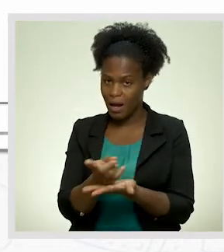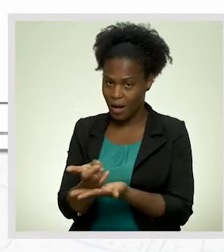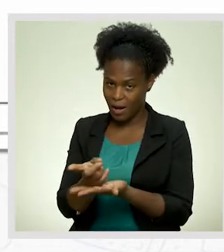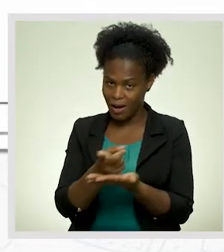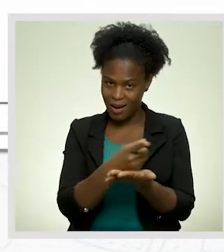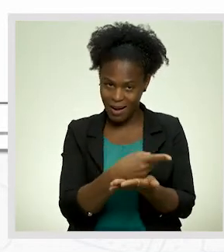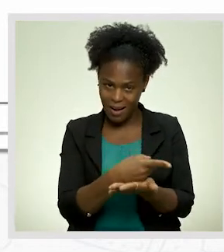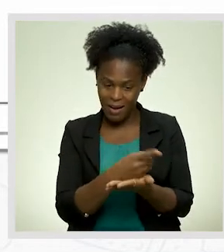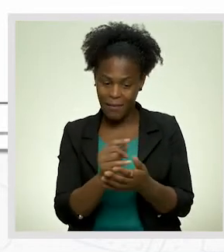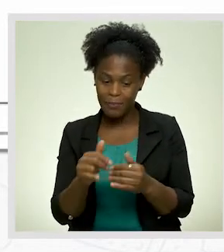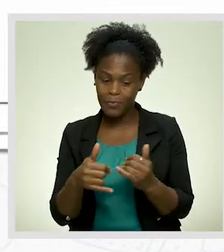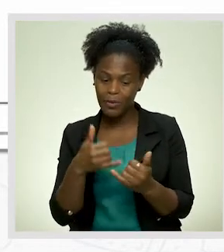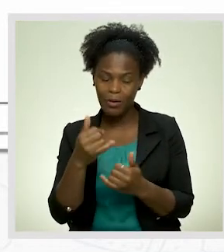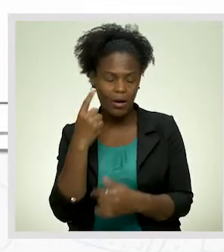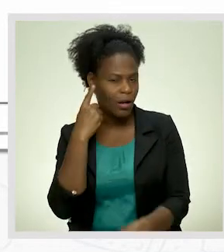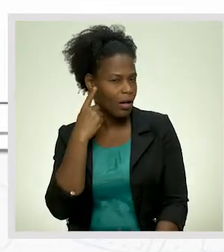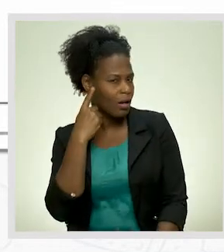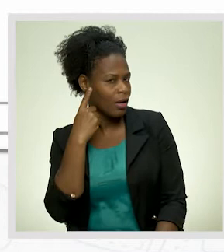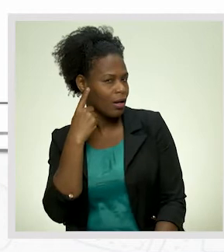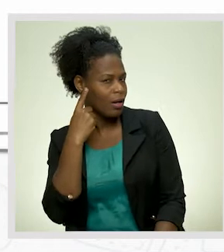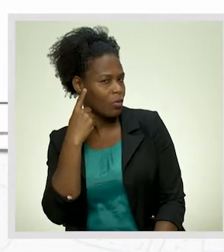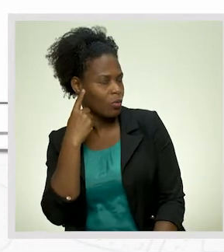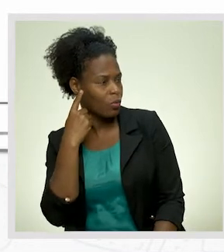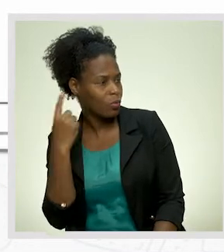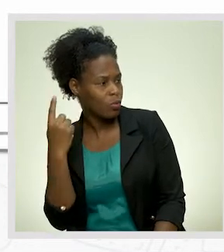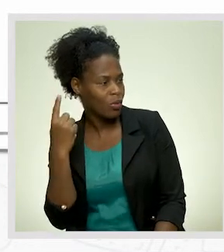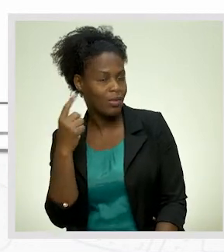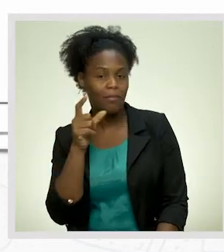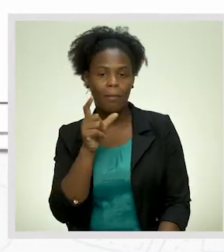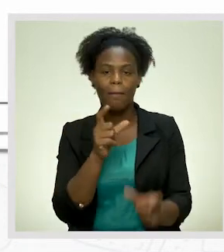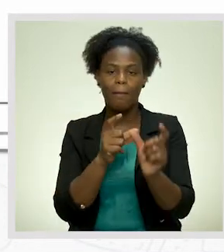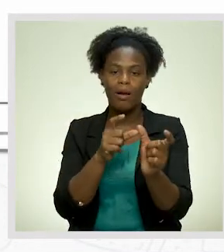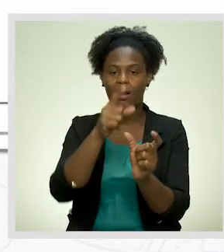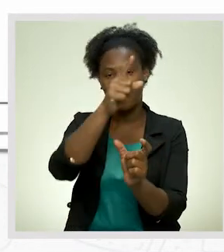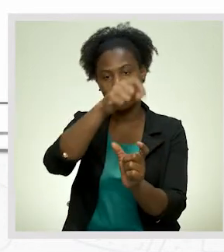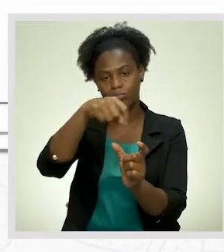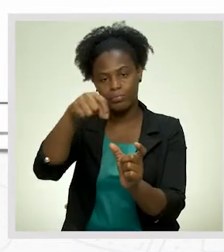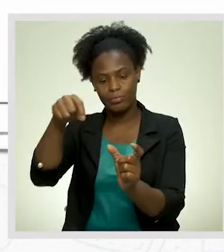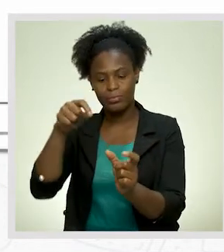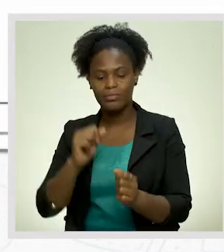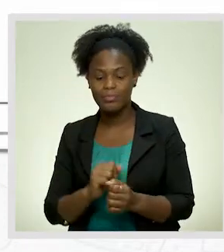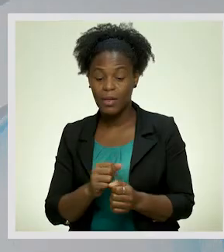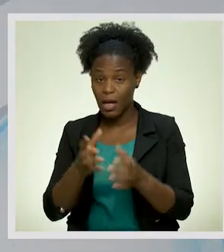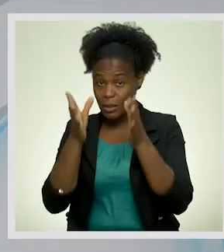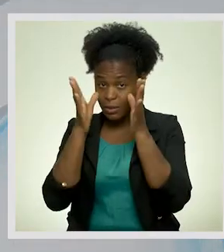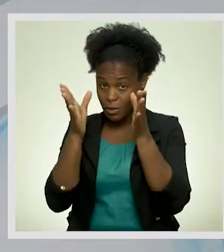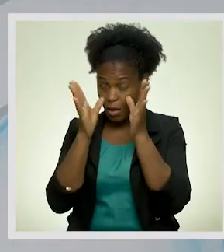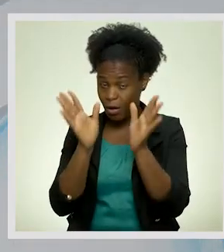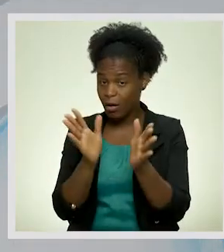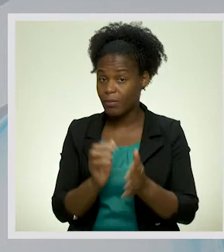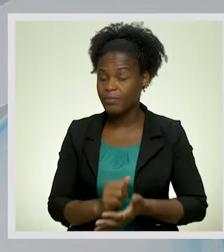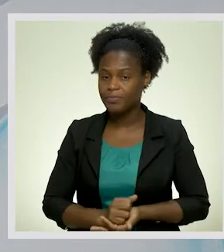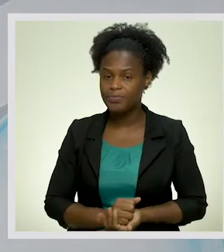et après l'écoute, vous allez compléter. Il faut faire très